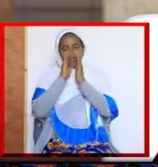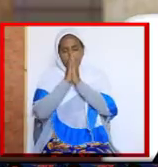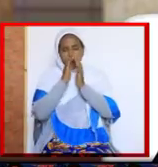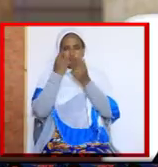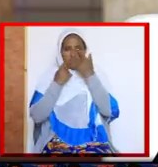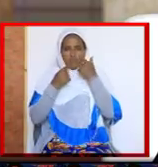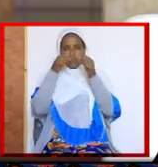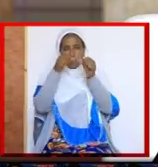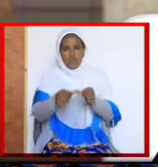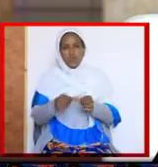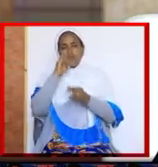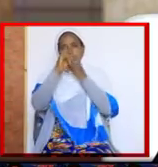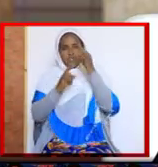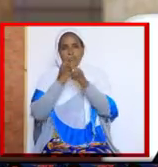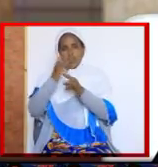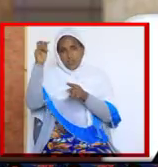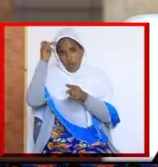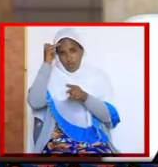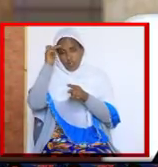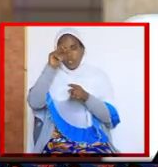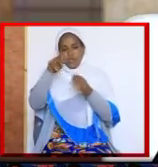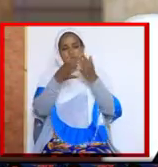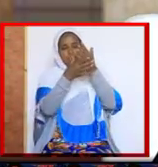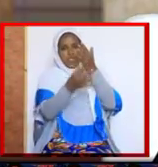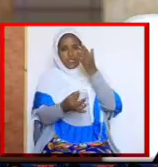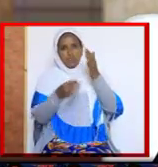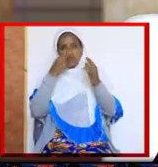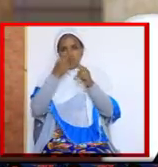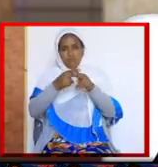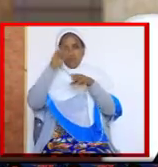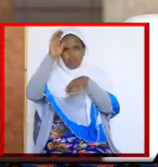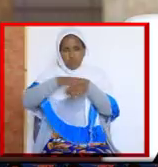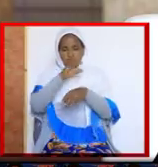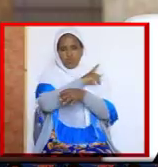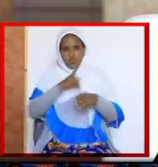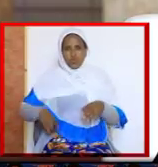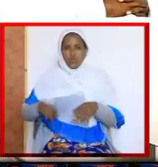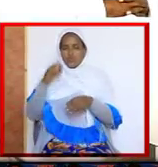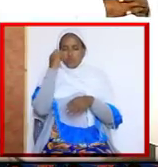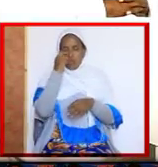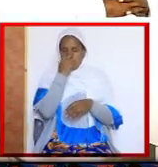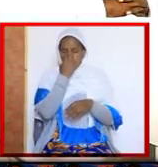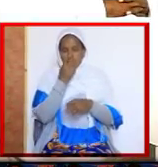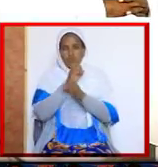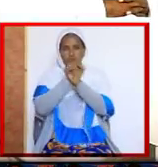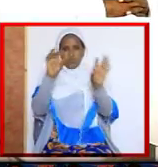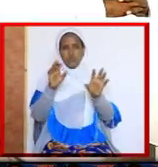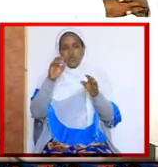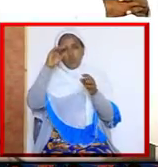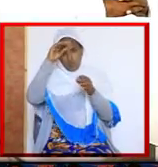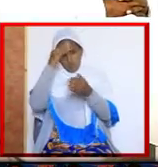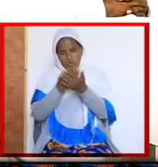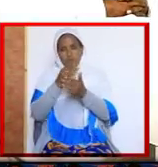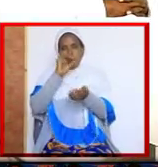ብለው ክርስቶስ ወልደ ዳዊት ብለው አይነ ስውሮች እንደለመኑ ወልደ ዳዊት ወልደ አብርሃም ብሎ ማቴዎስ እንደጻፈ ገብርኄር ዘመነ